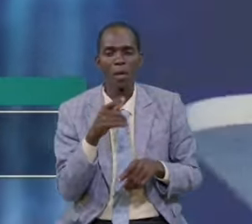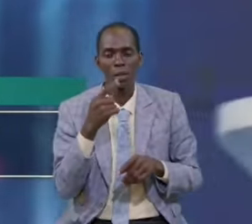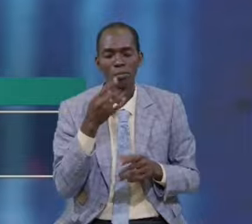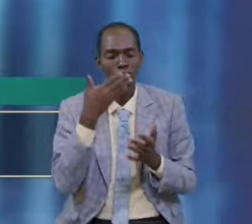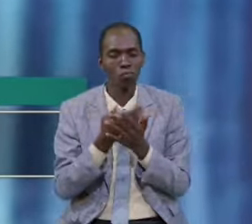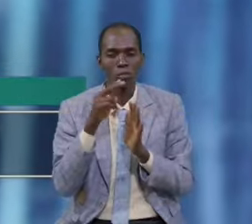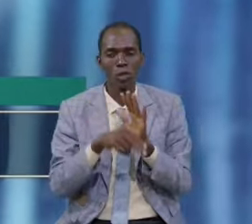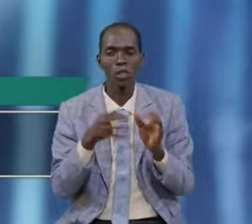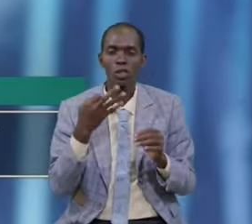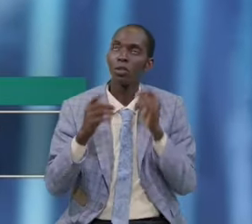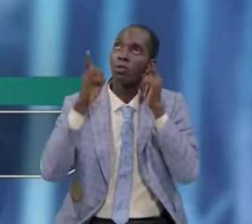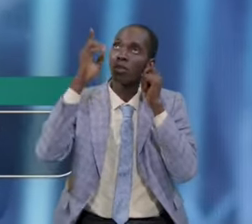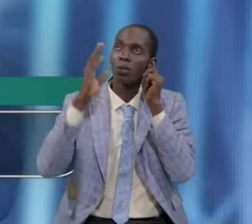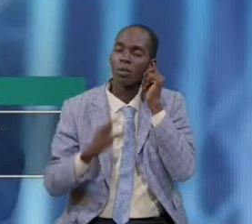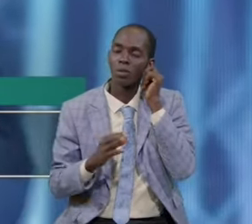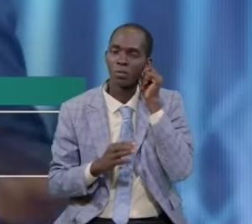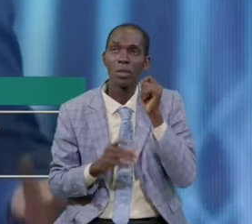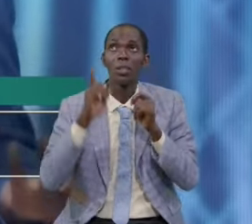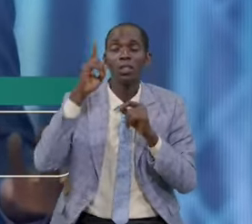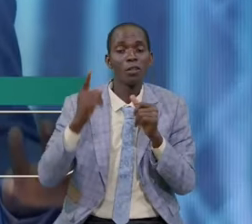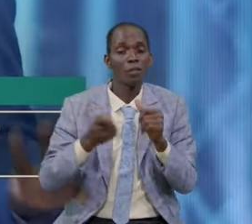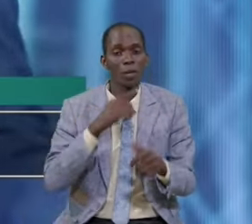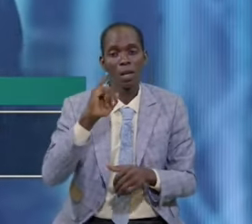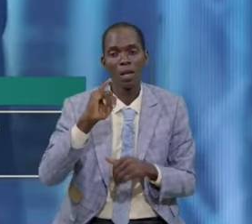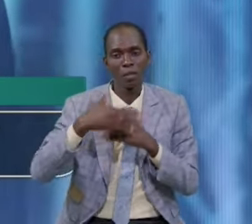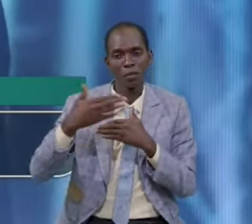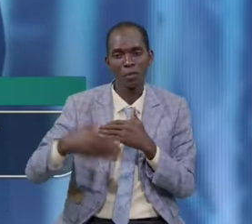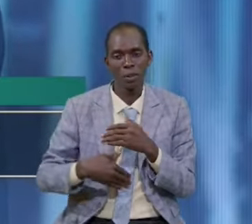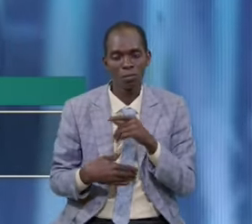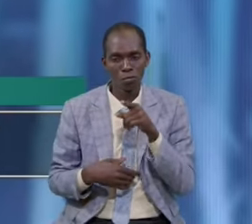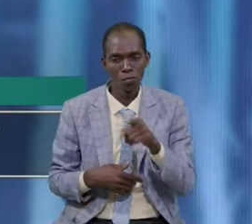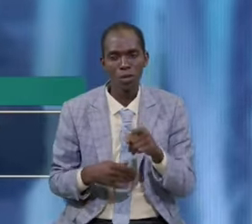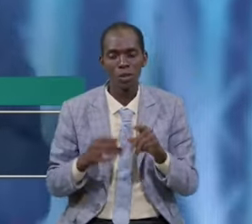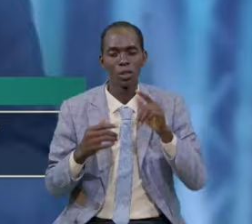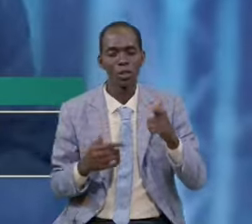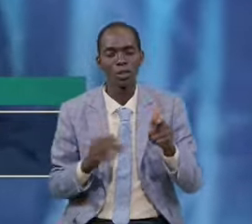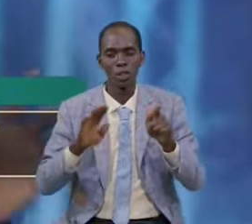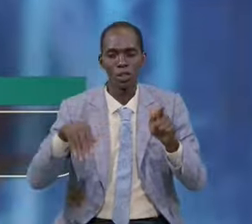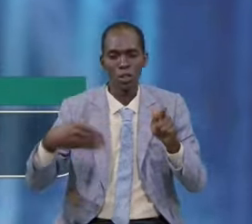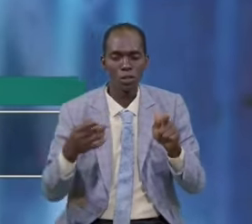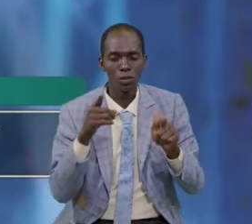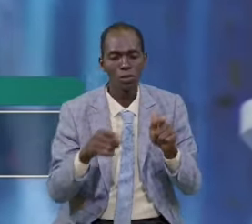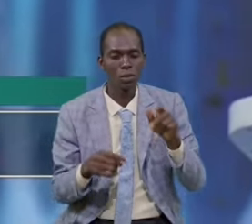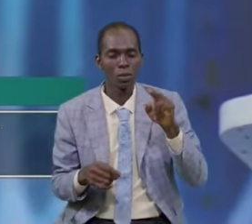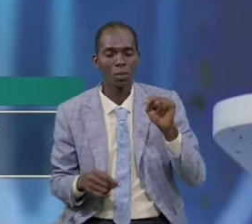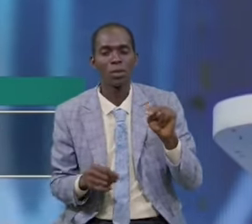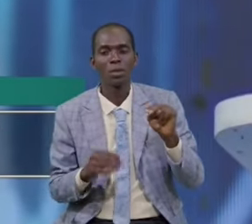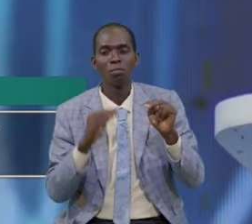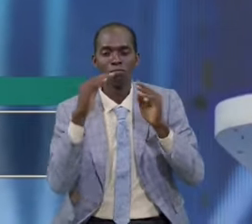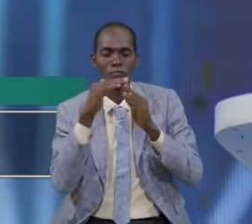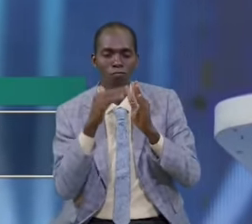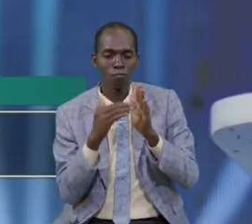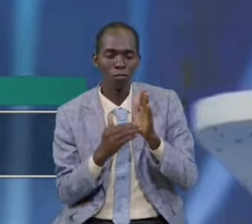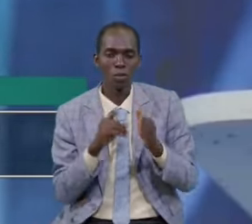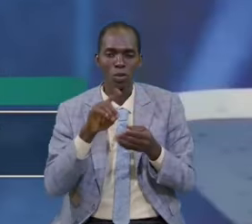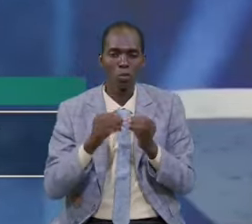il invite, il donne, il te nomme comme faisant partie de son peuple, il ne te laisse